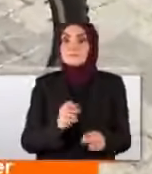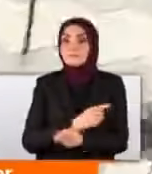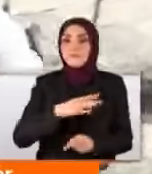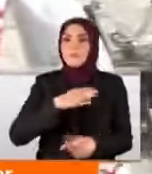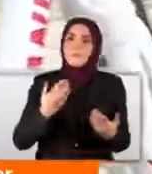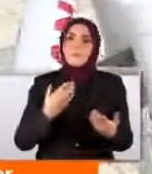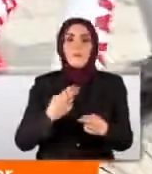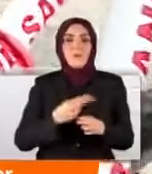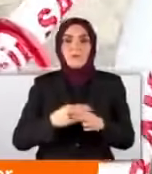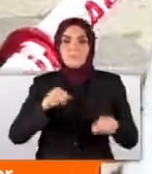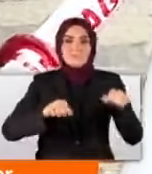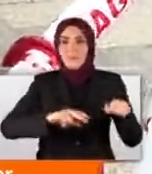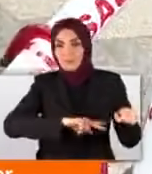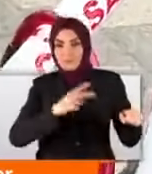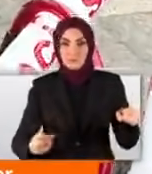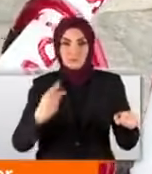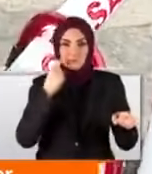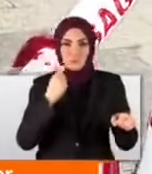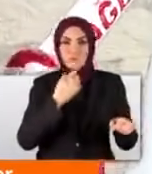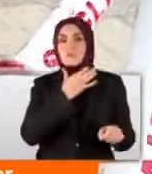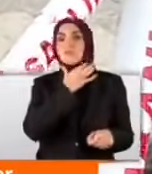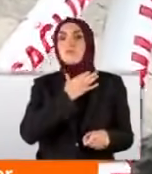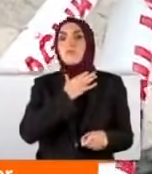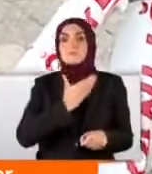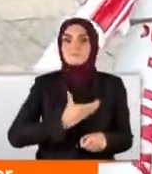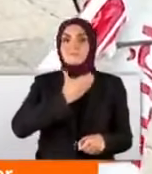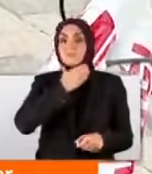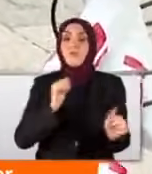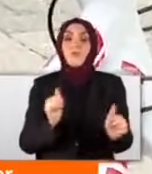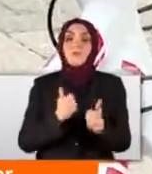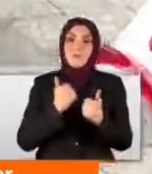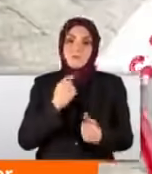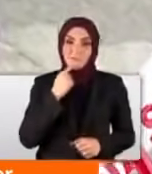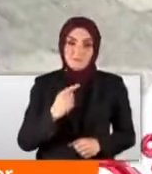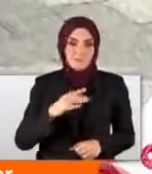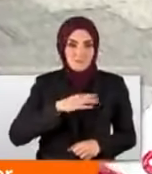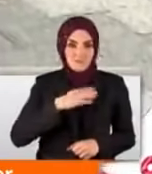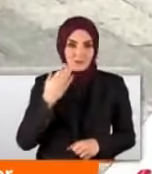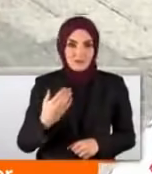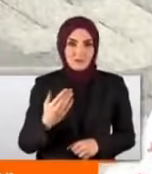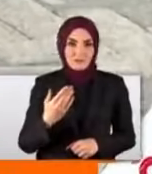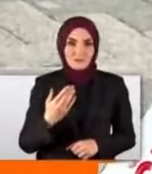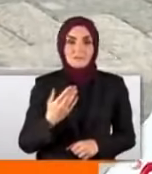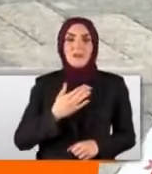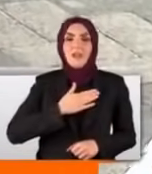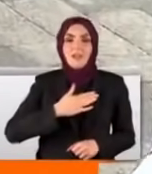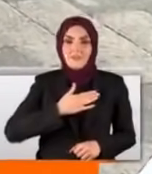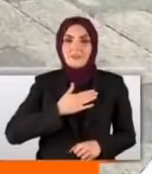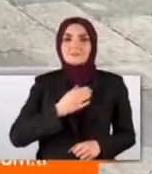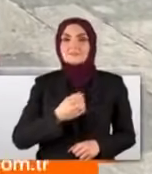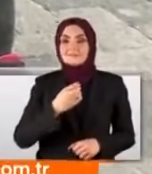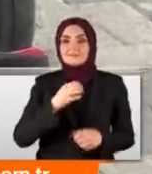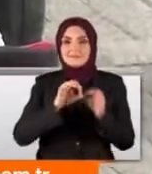çok önemli. Hastanın solunum yollarının devamlılığını sağlayabileceğimiz bir entübasyon kitlerimiz de mevcut. Kan kaybetme gibi durumlarda ya da şekerin düşmesi gibi